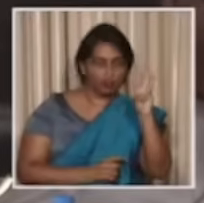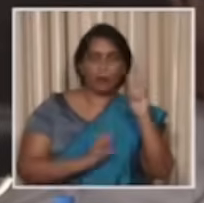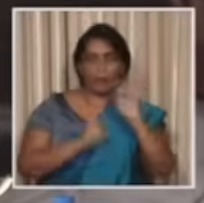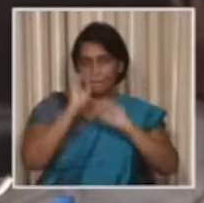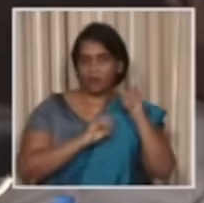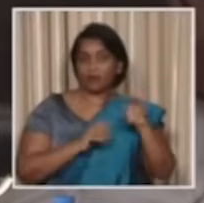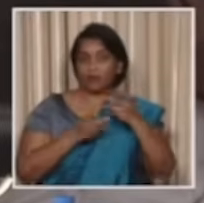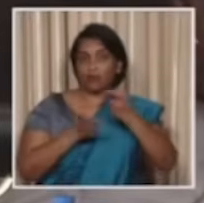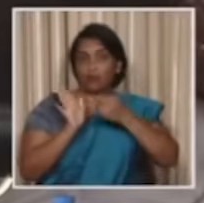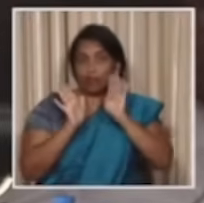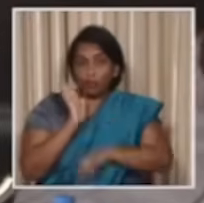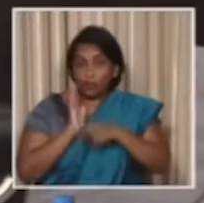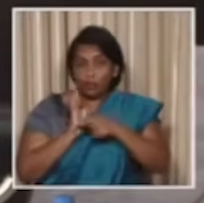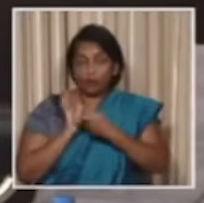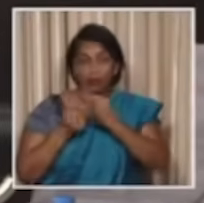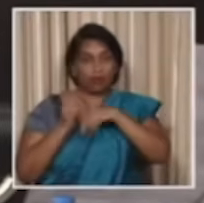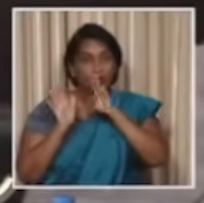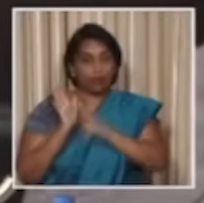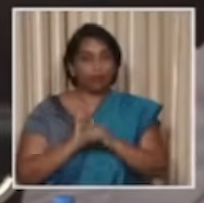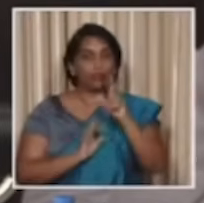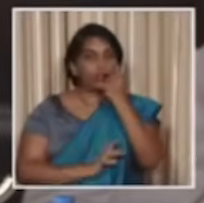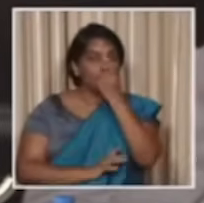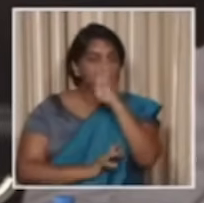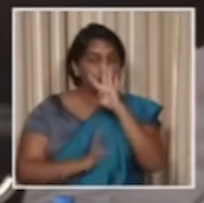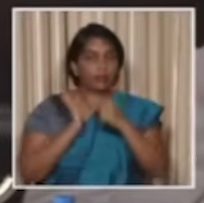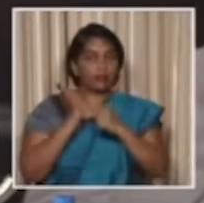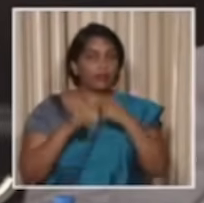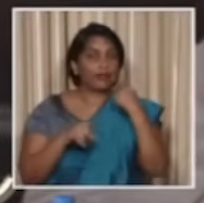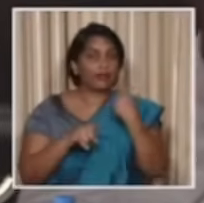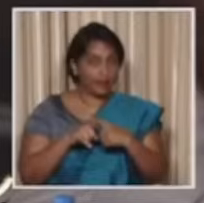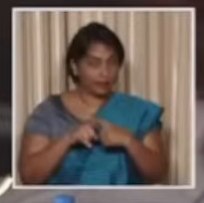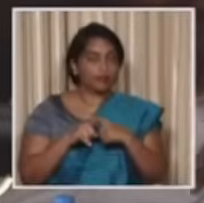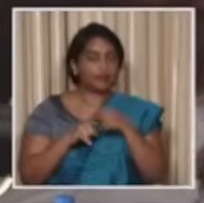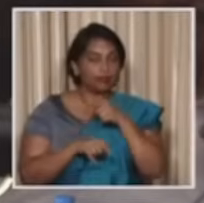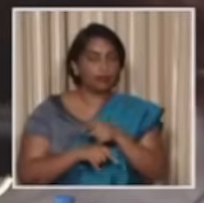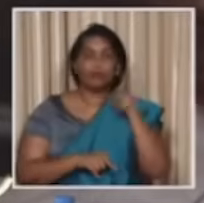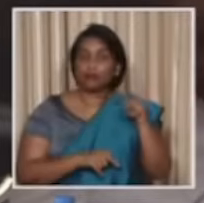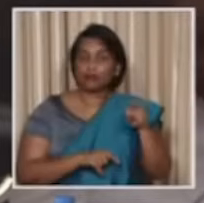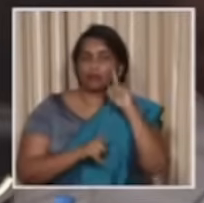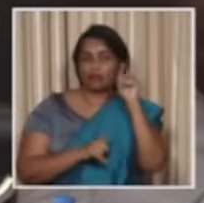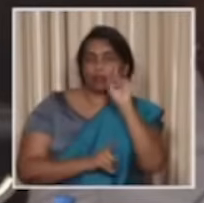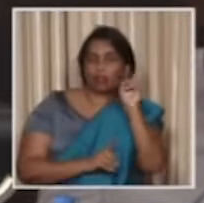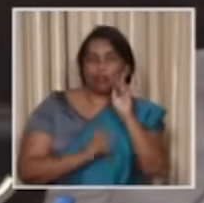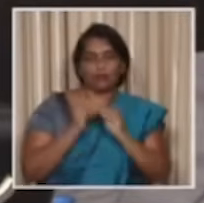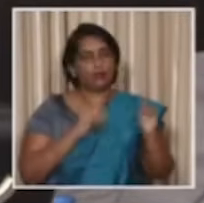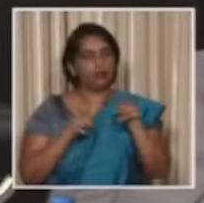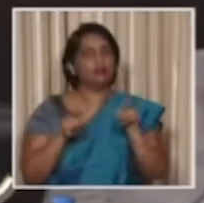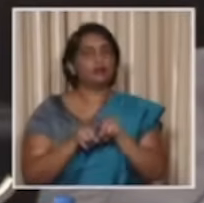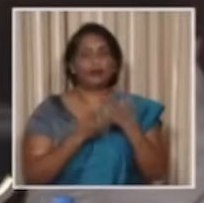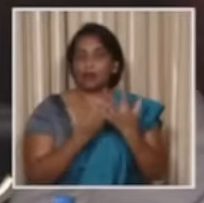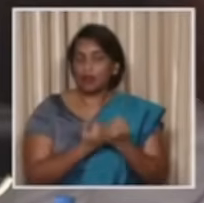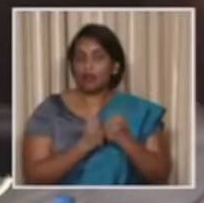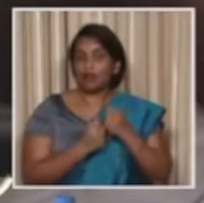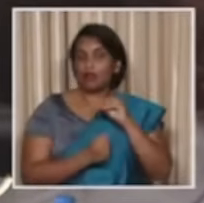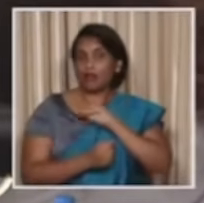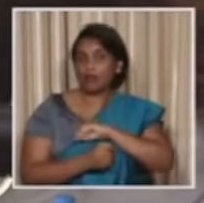මේ ප්‍රතිව්‍යුහගත කිරීම නිසා 14 බද්දට යටත් කරන නිසා ඔවුන් උපකල්පනය කරන පරිදි ලැබෙන